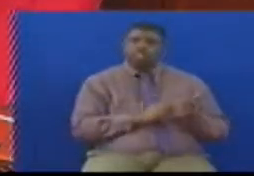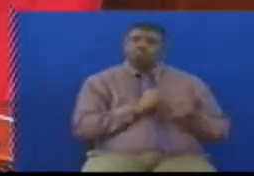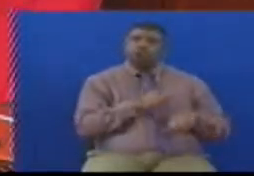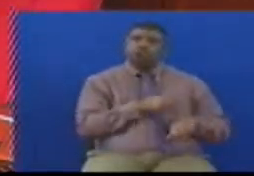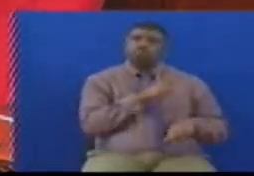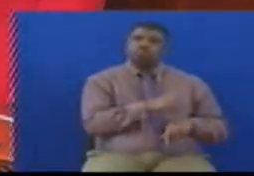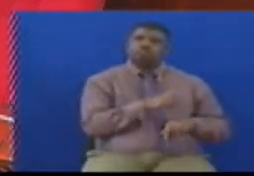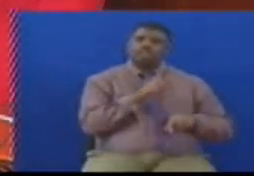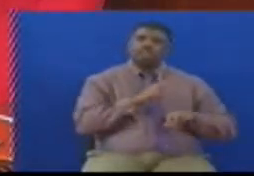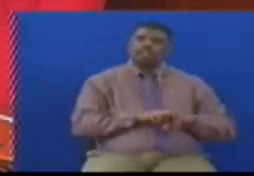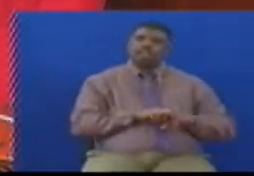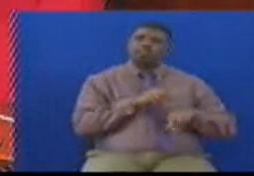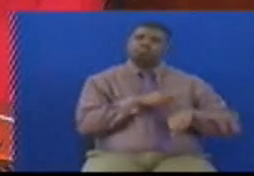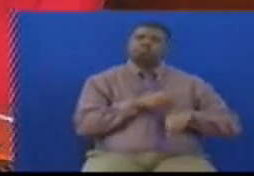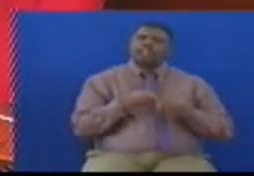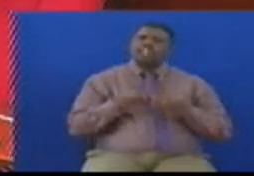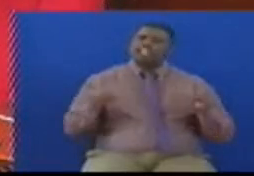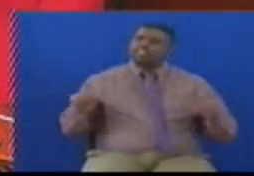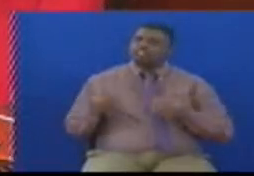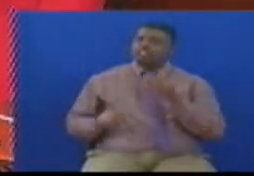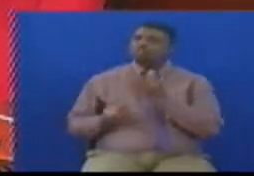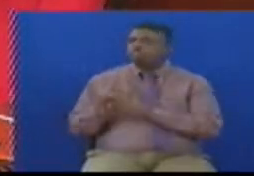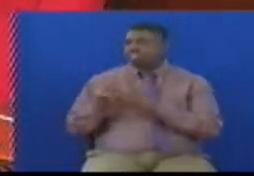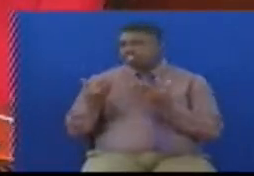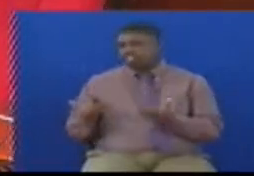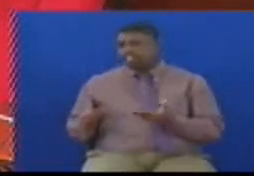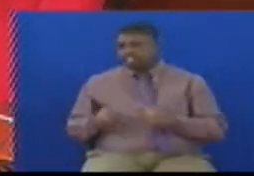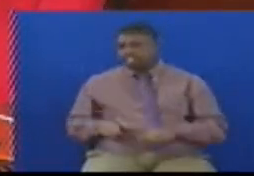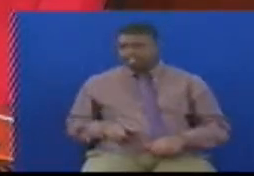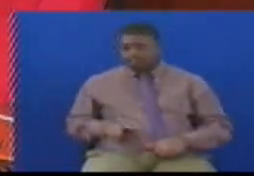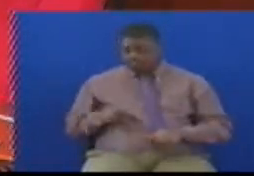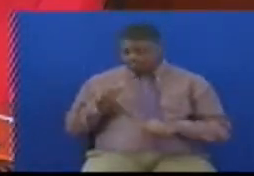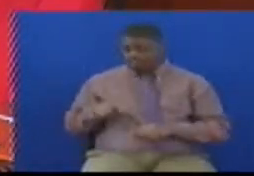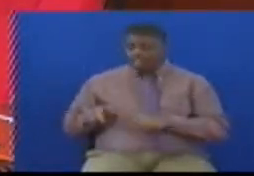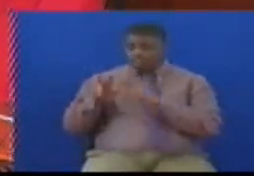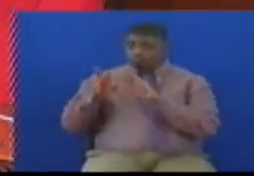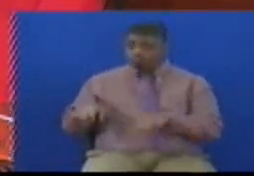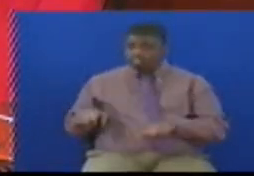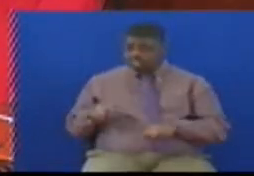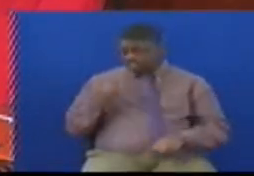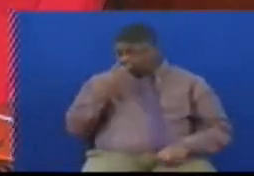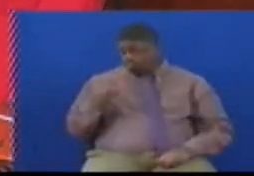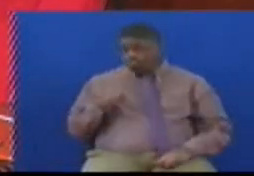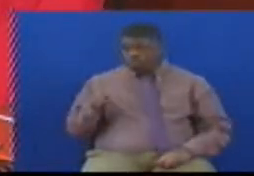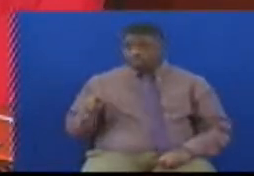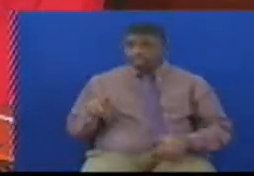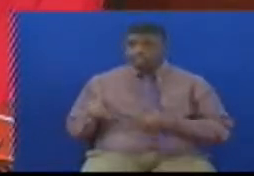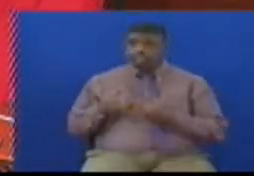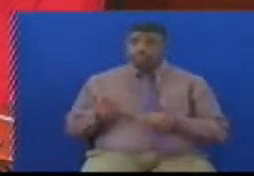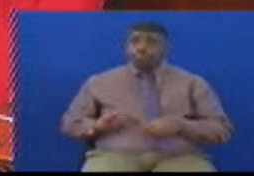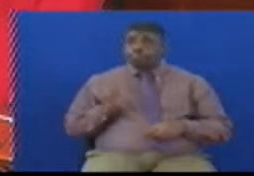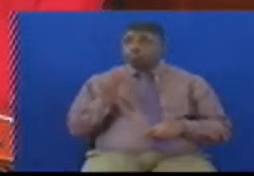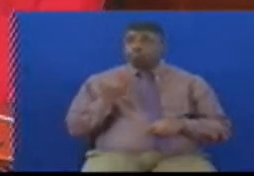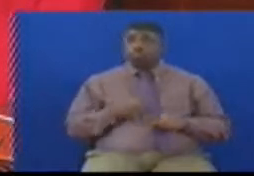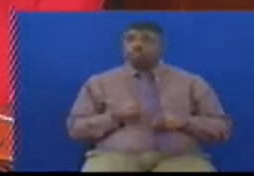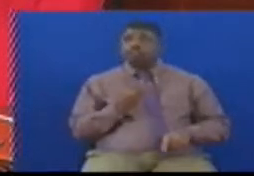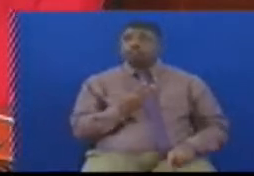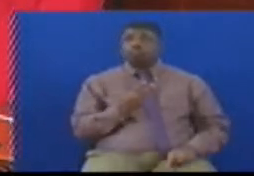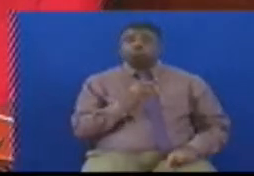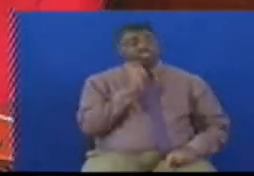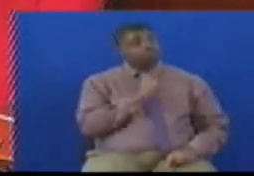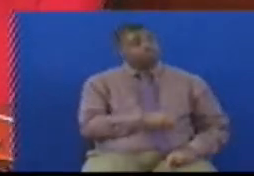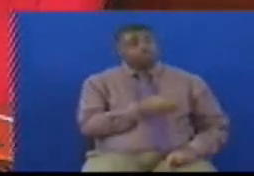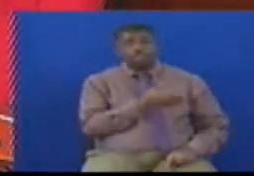ule, wanakaa muda mrefu. Kilichotokea ni kwamba CAG au mkaguzi aligundua kwamba takriban bilioni 300 Mheshimiwa Speaker